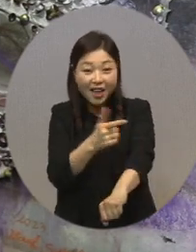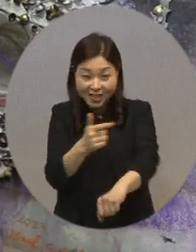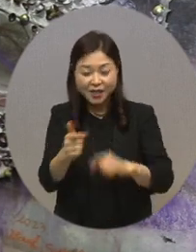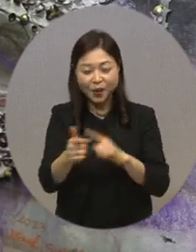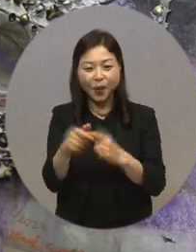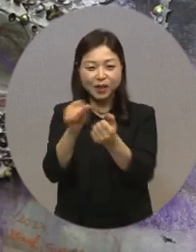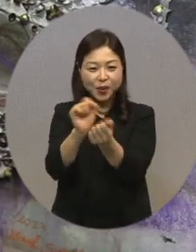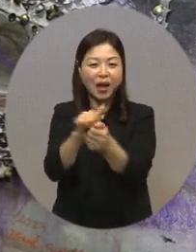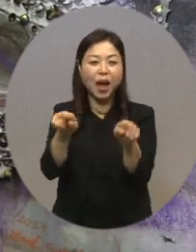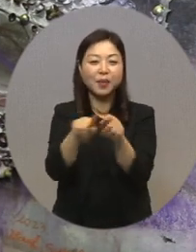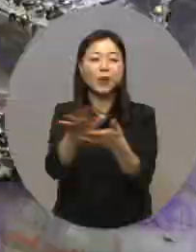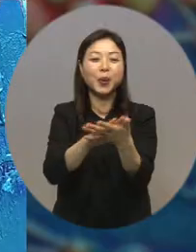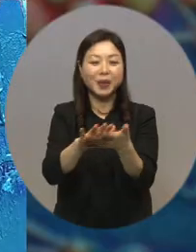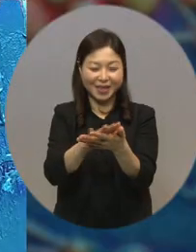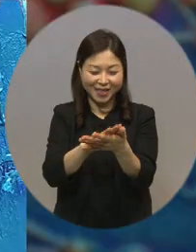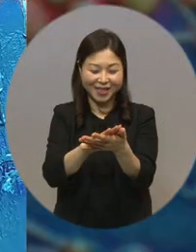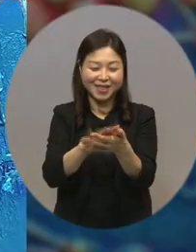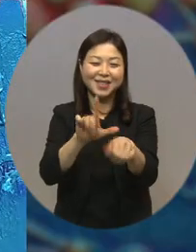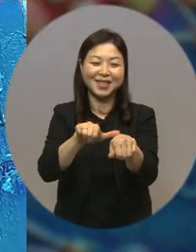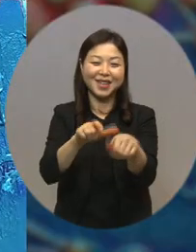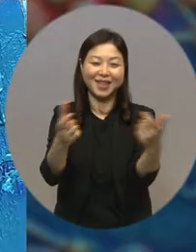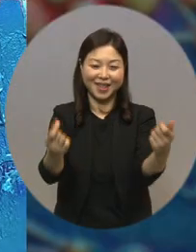즐거운 시간입니다.